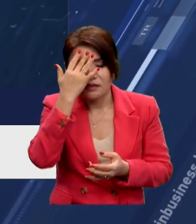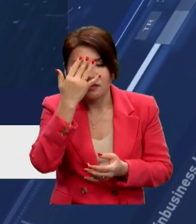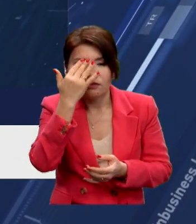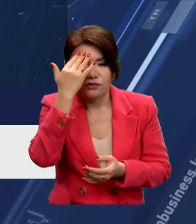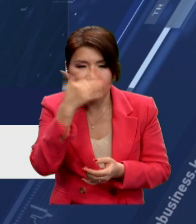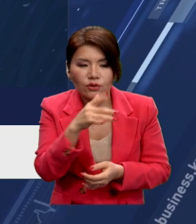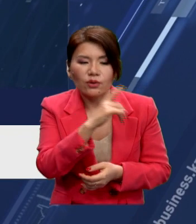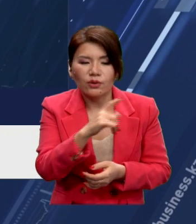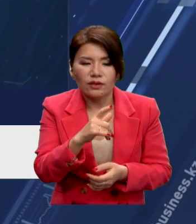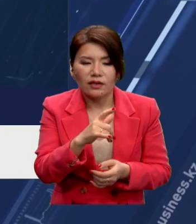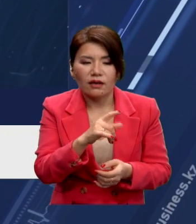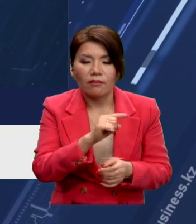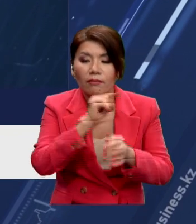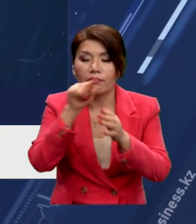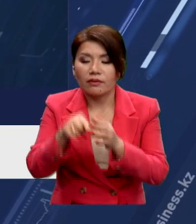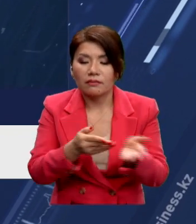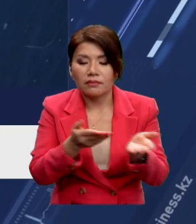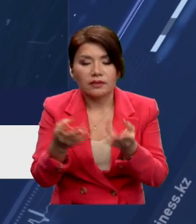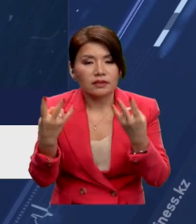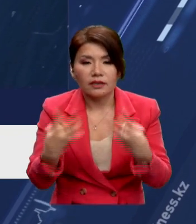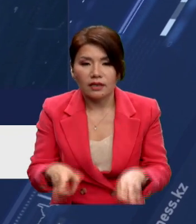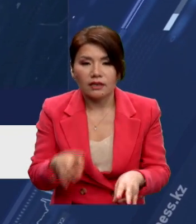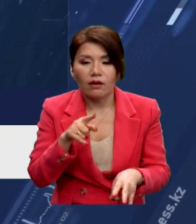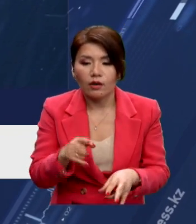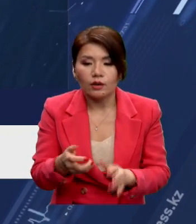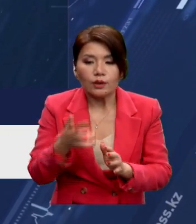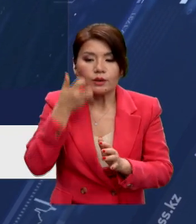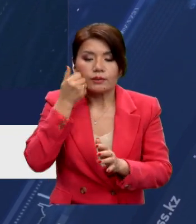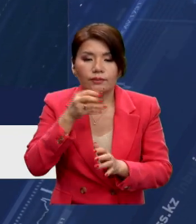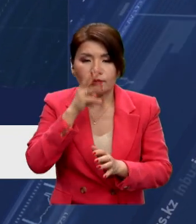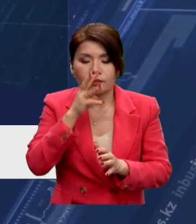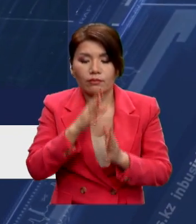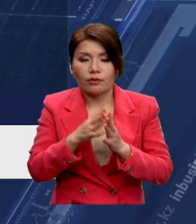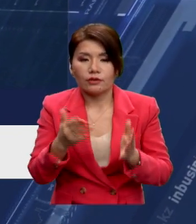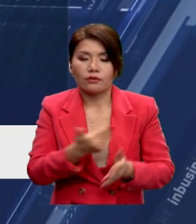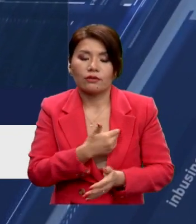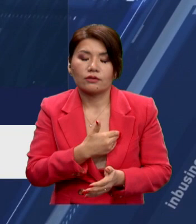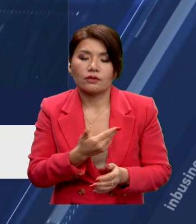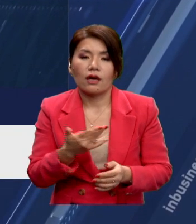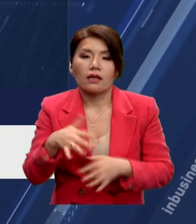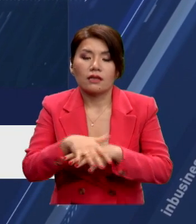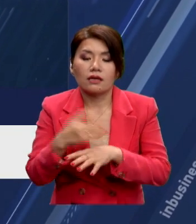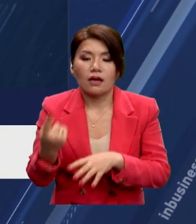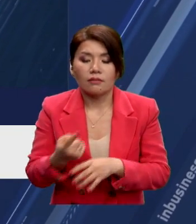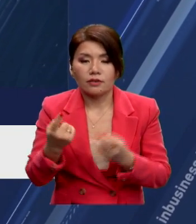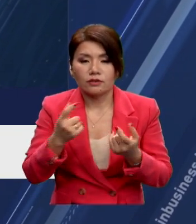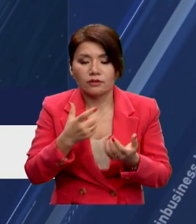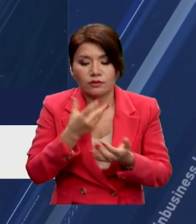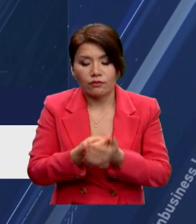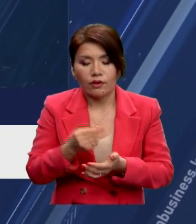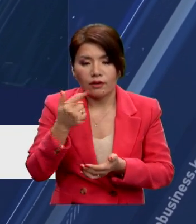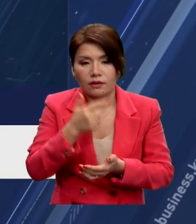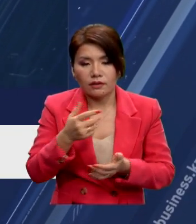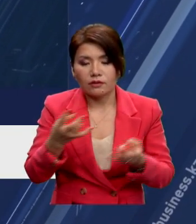потому что иностранец – это не просто извлечение прибыли, но еще и вывод ее из страны, на родину иностранца. Это